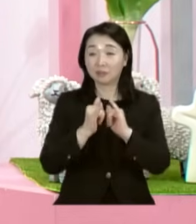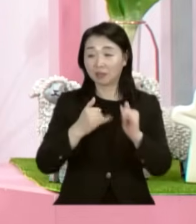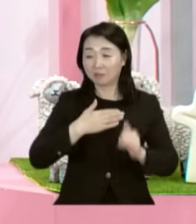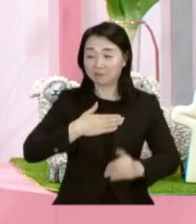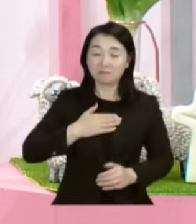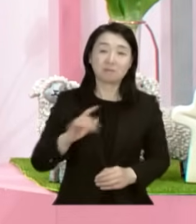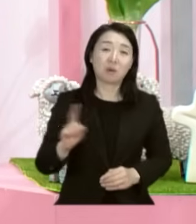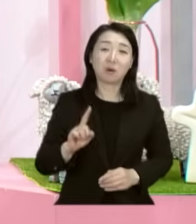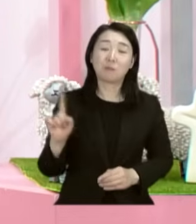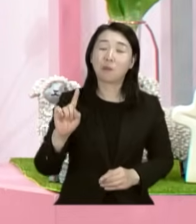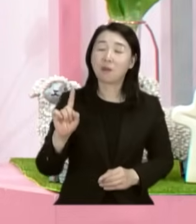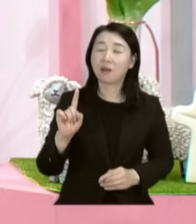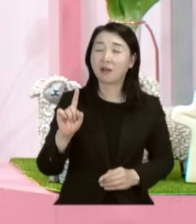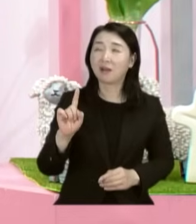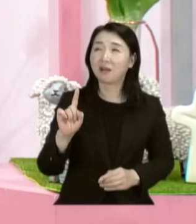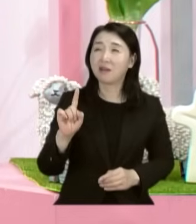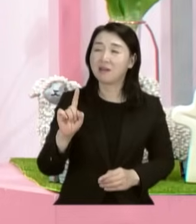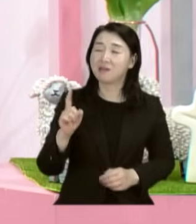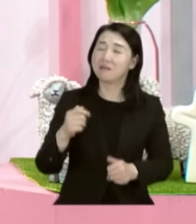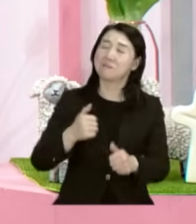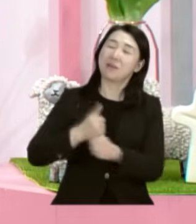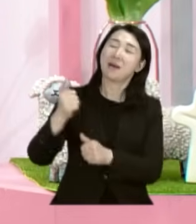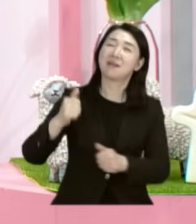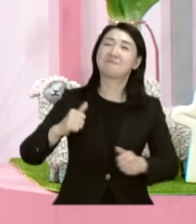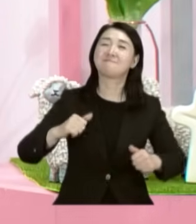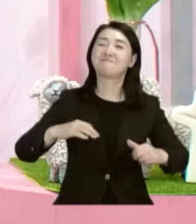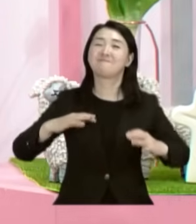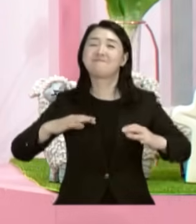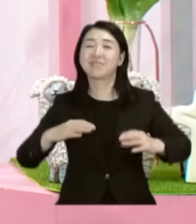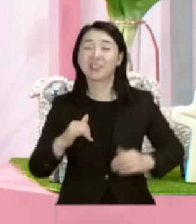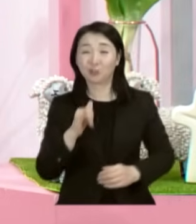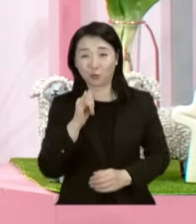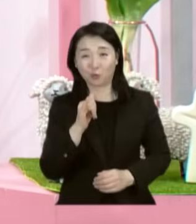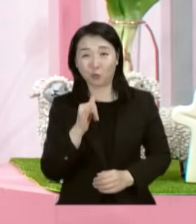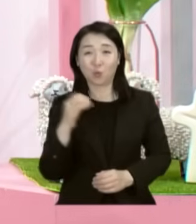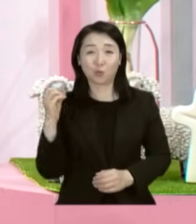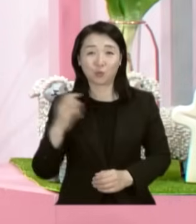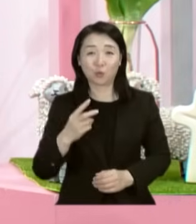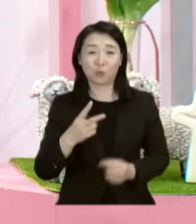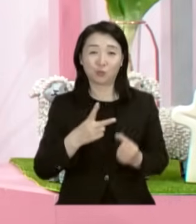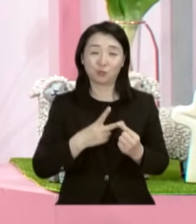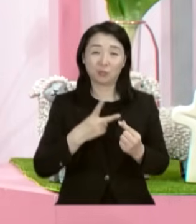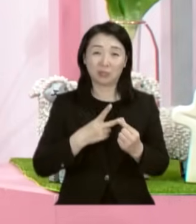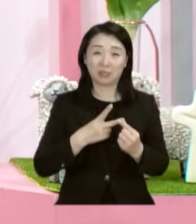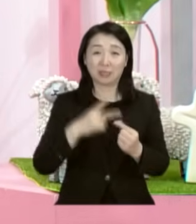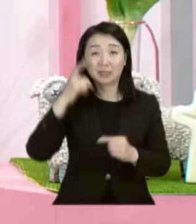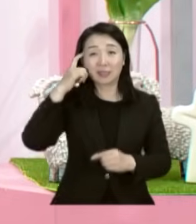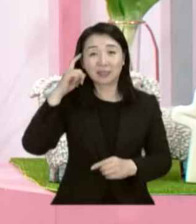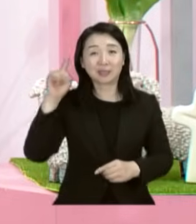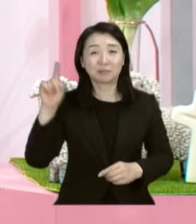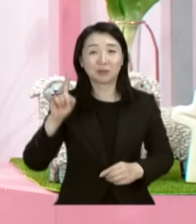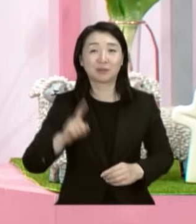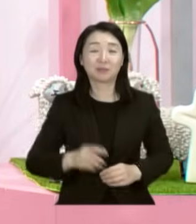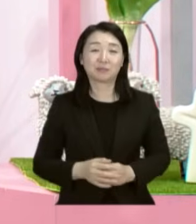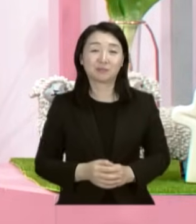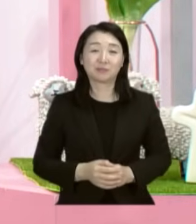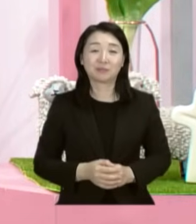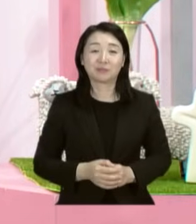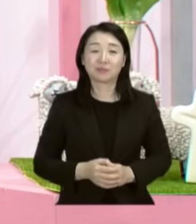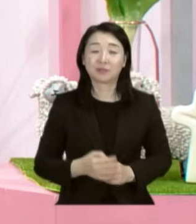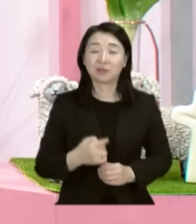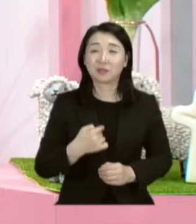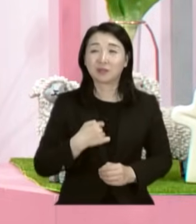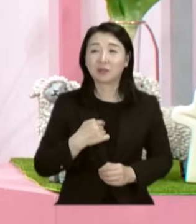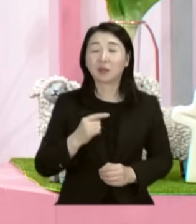감정이었을 뭔가 해냈다는 감정이 솔직히 있었고요 그리고 두 번째 사실 제일 먼저든 생각인데 어